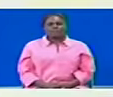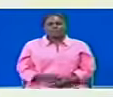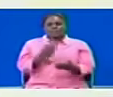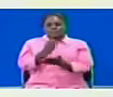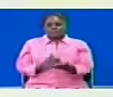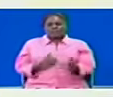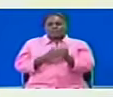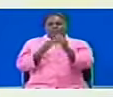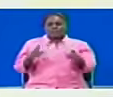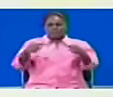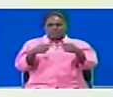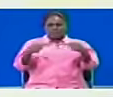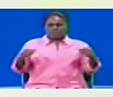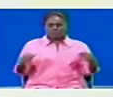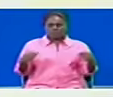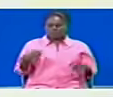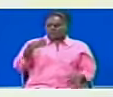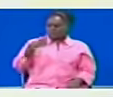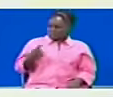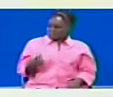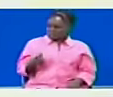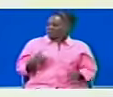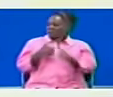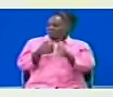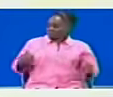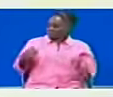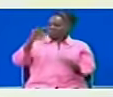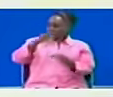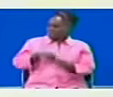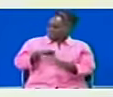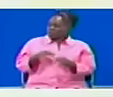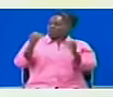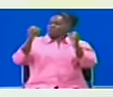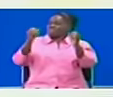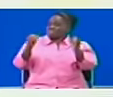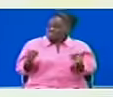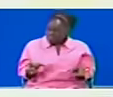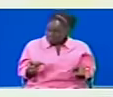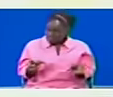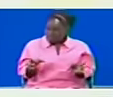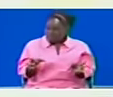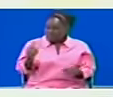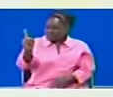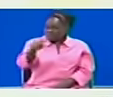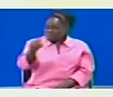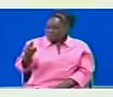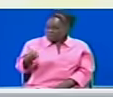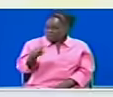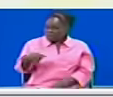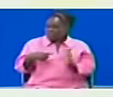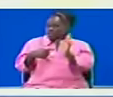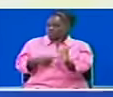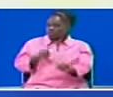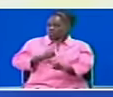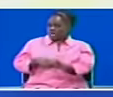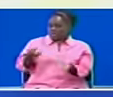Baadhi ya viongozi wa upinzani wamedokeza kwamba watasusia uchaguzi mkuu mwaka huu iwapo tofauti ambazo zimedhihirika katika usajili wa